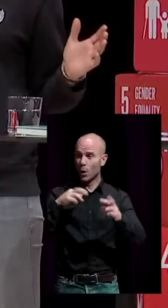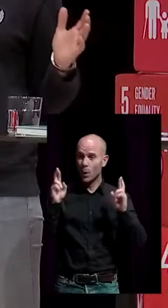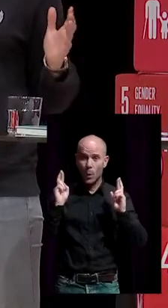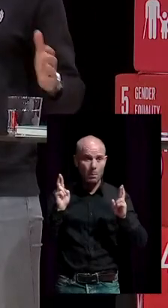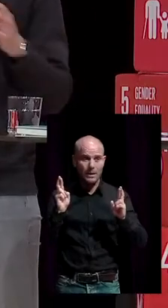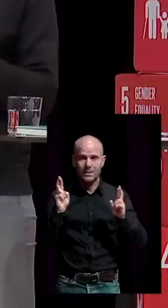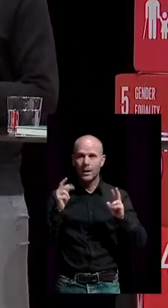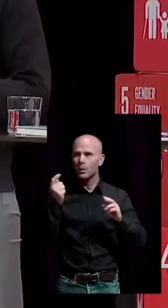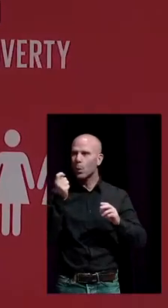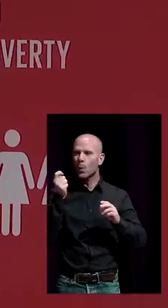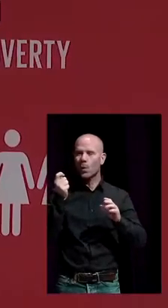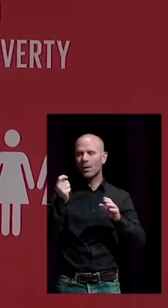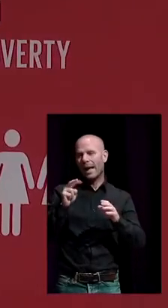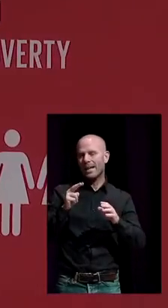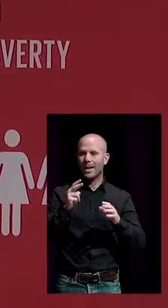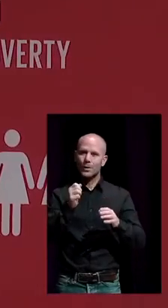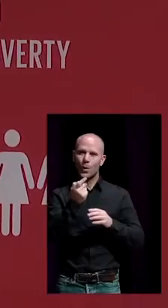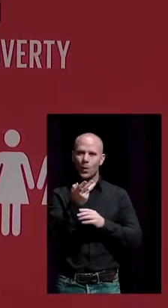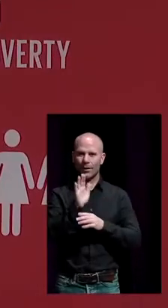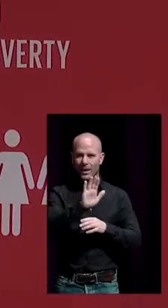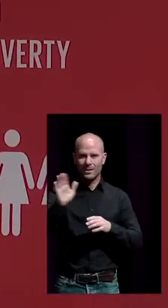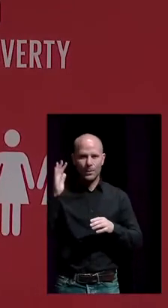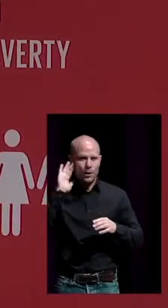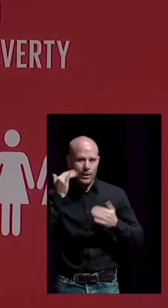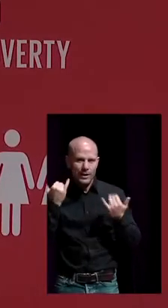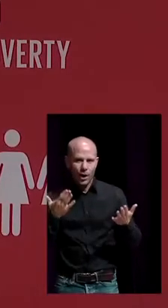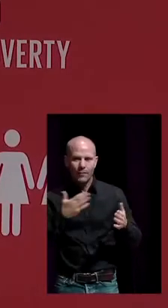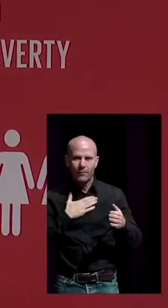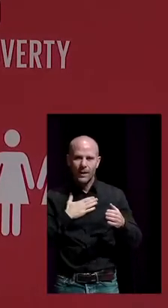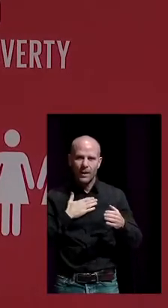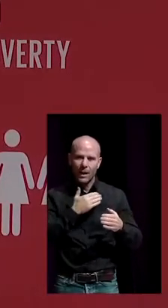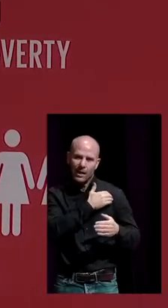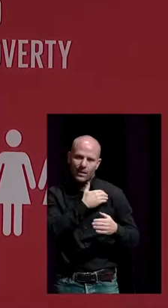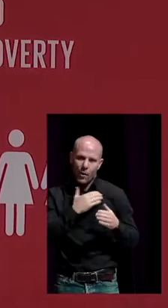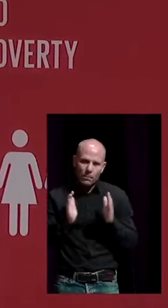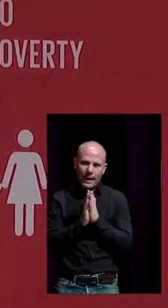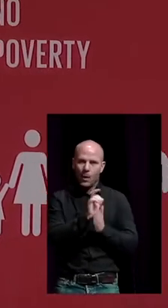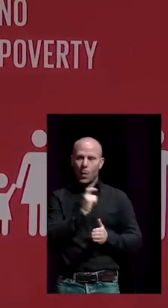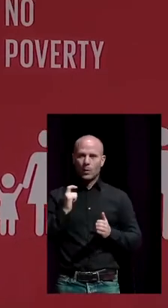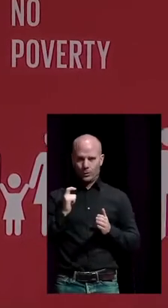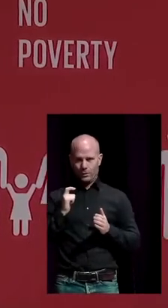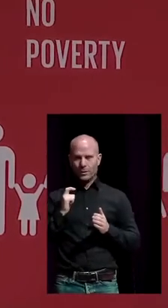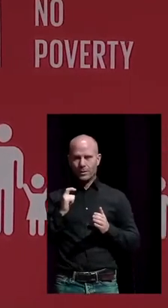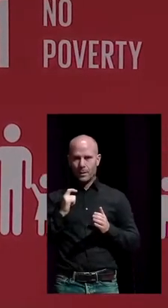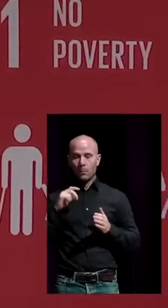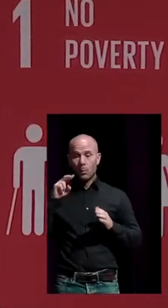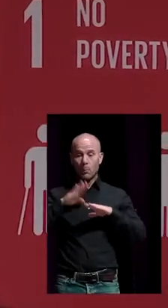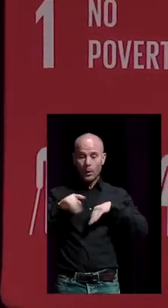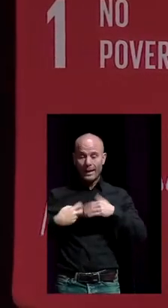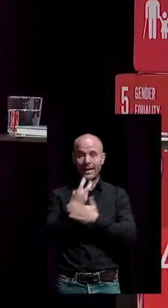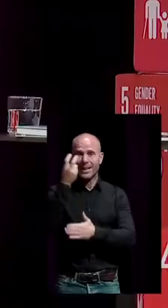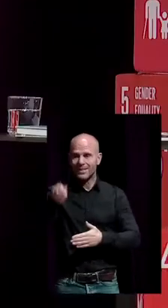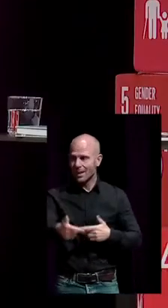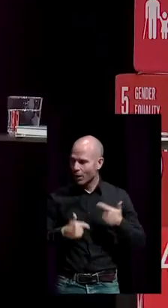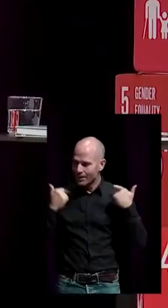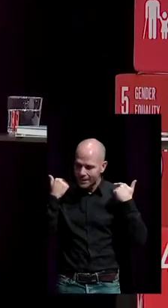att någon eller några av ni som har lyssnat på det här idag vill vara med oss på den här resan som vi ska göra. Eller hur? Tack Kajsa. Ja. Nej,